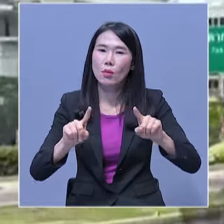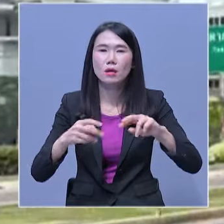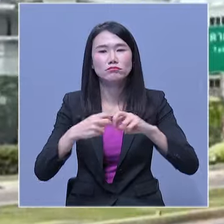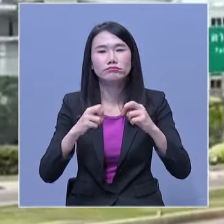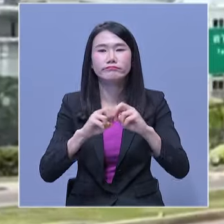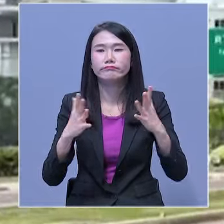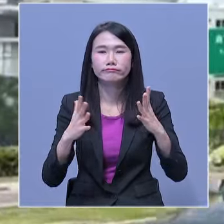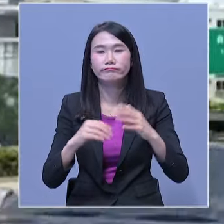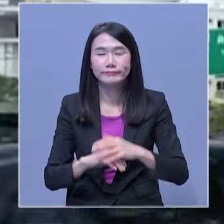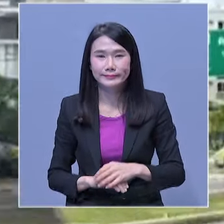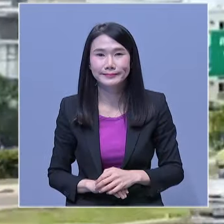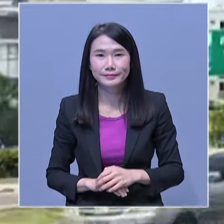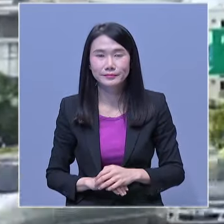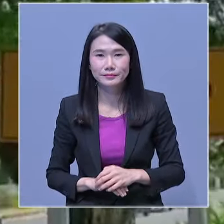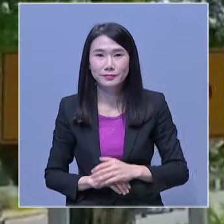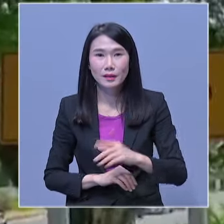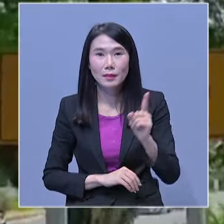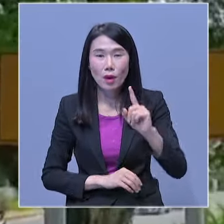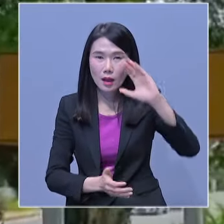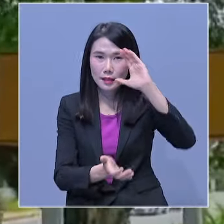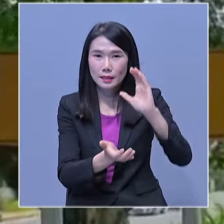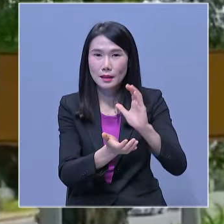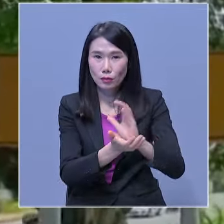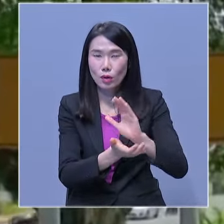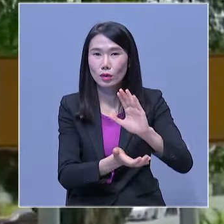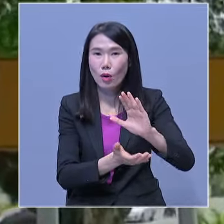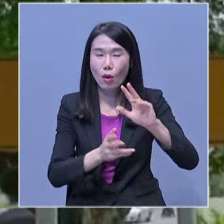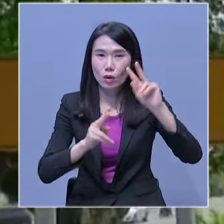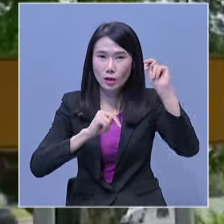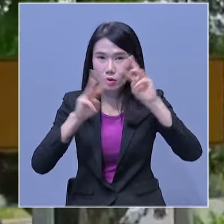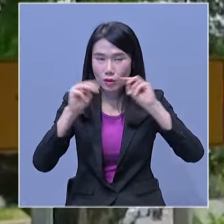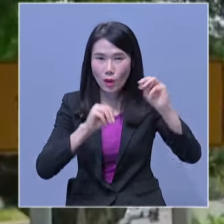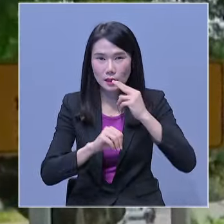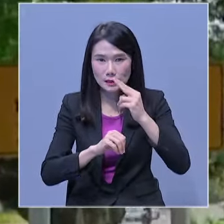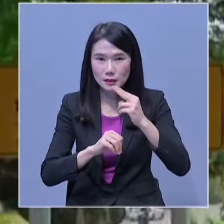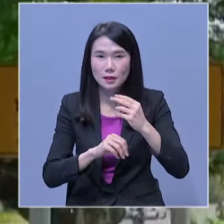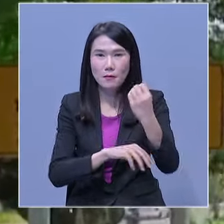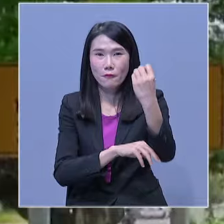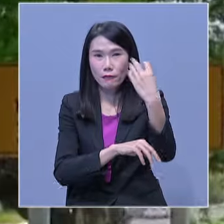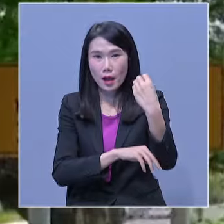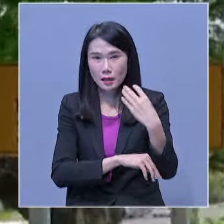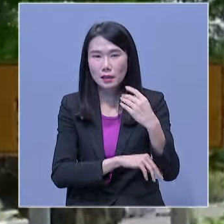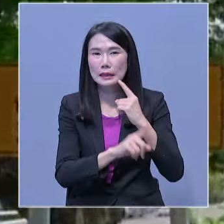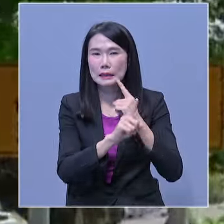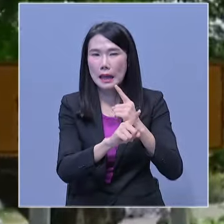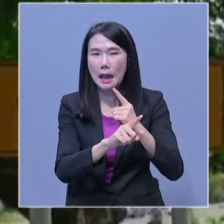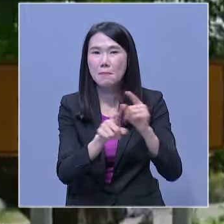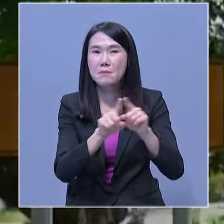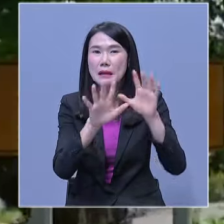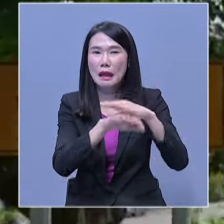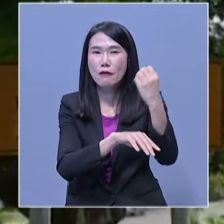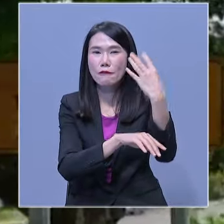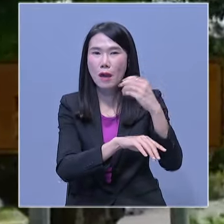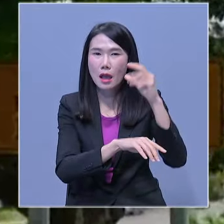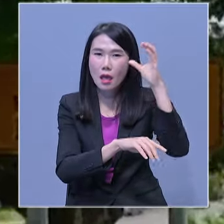แต่อย่างใดนะครับเนื่องจากทางเจ้าหน้าที่ตำรวจจราจรนครสวรรค์ได้ใช้การควบคุมสัญญาณไฟจราจรด้วยมือแทนแบบ